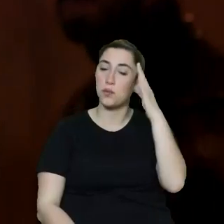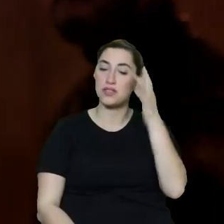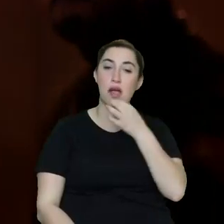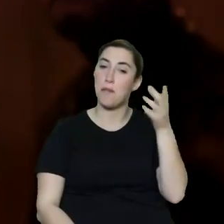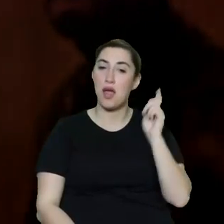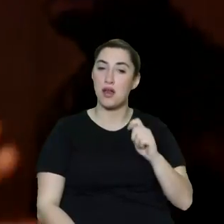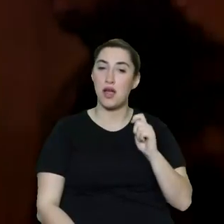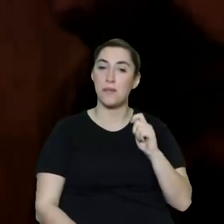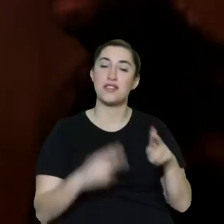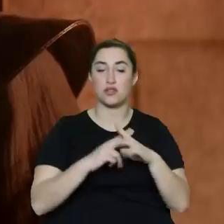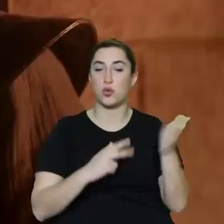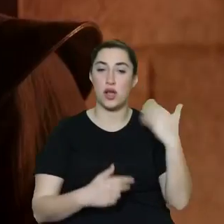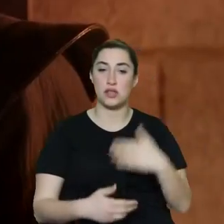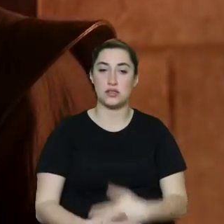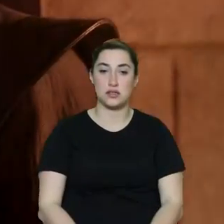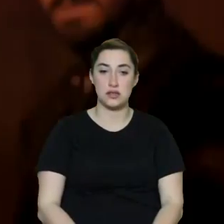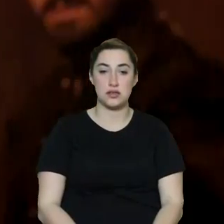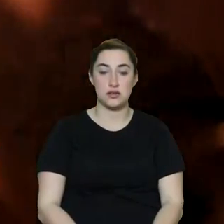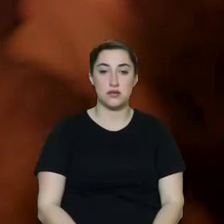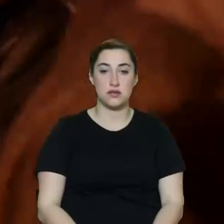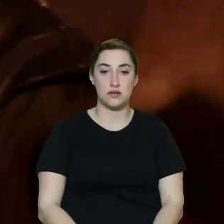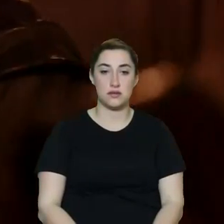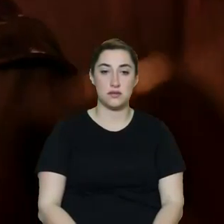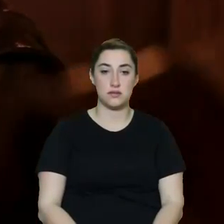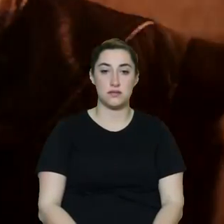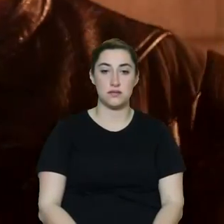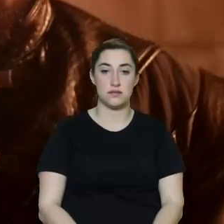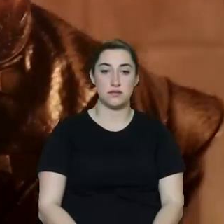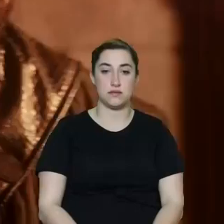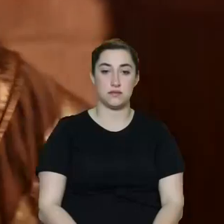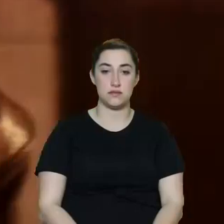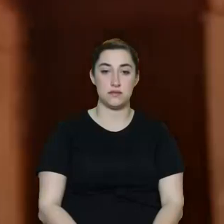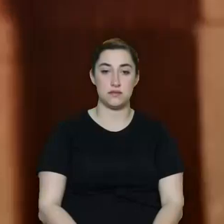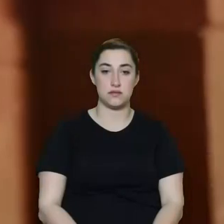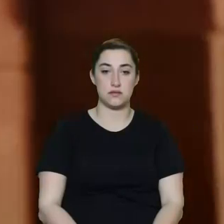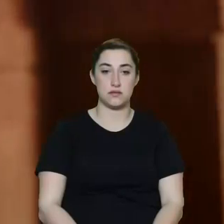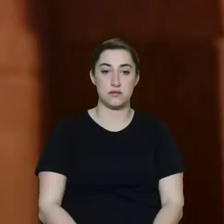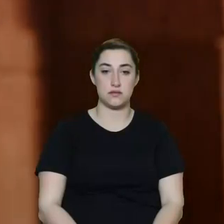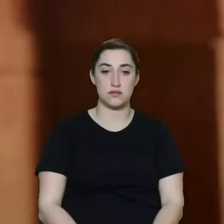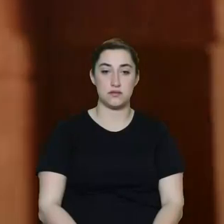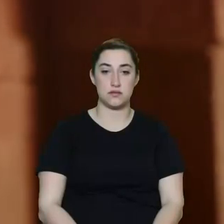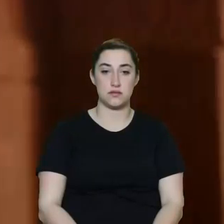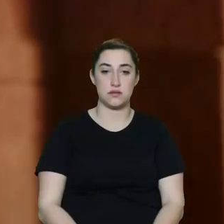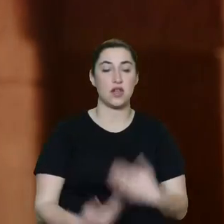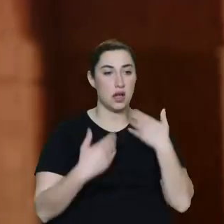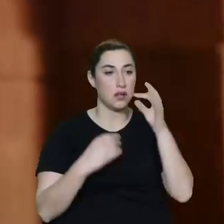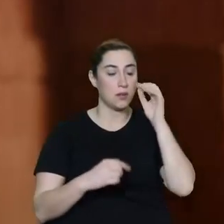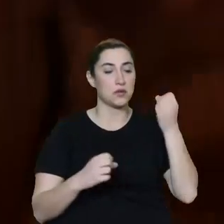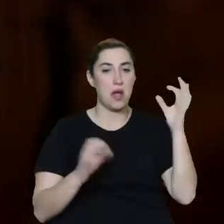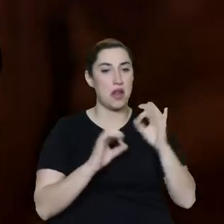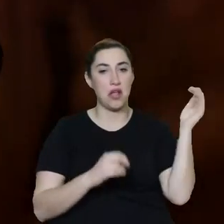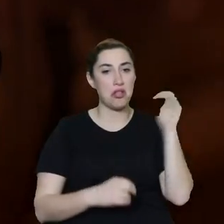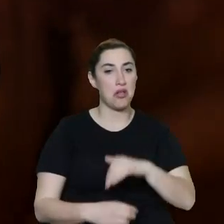Subaşını haber edin, tez gelsin. Yunus aralarından geçip evine girdi. Kadı efendi de erkencidir bu